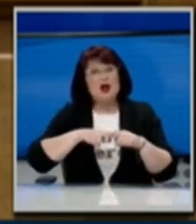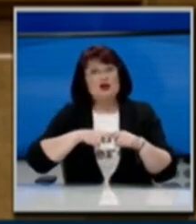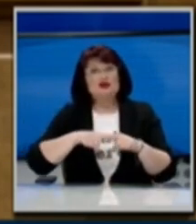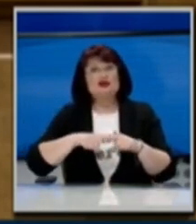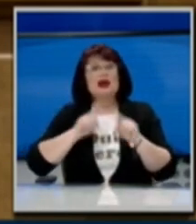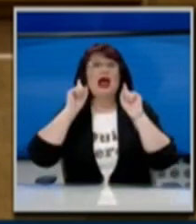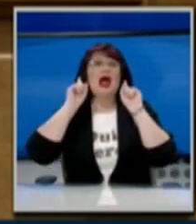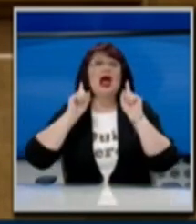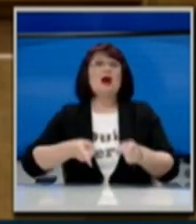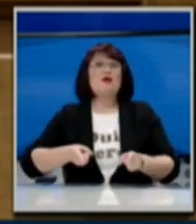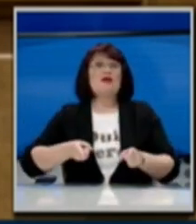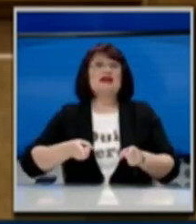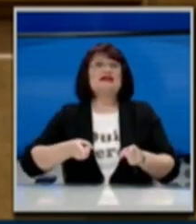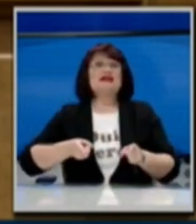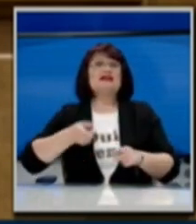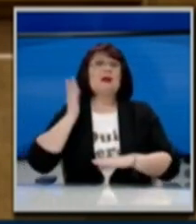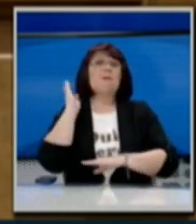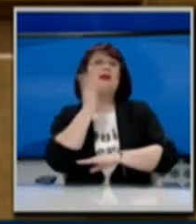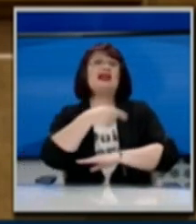κρίνει τις ποινικές ευθύνες.